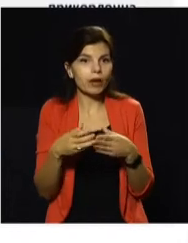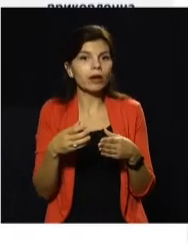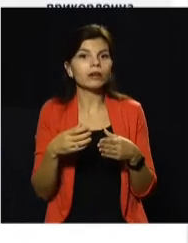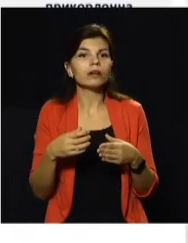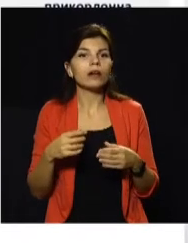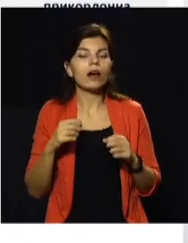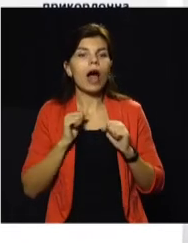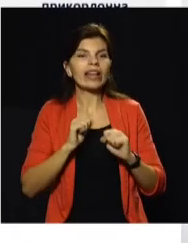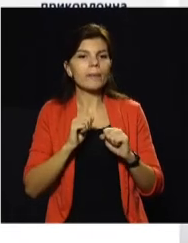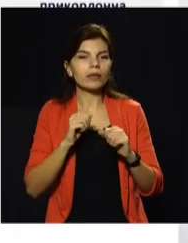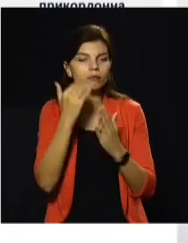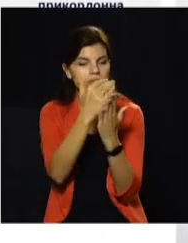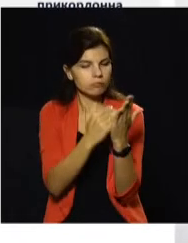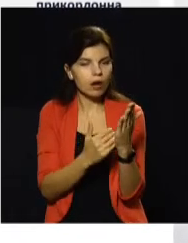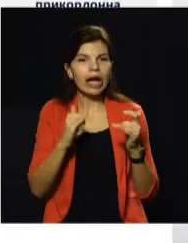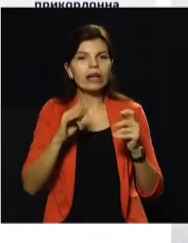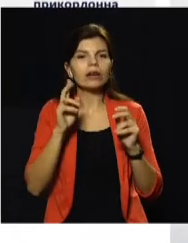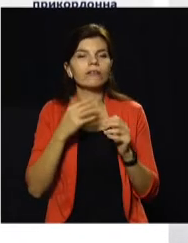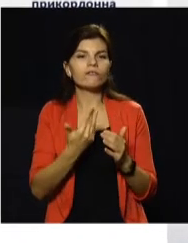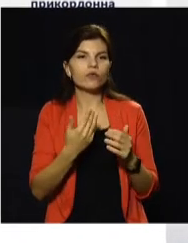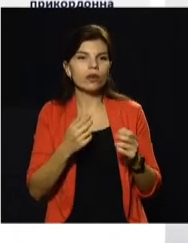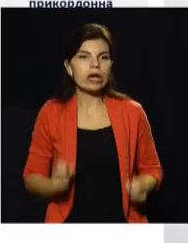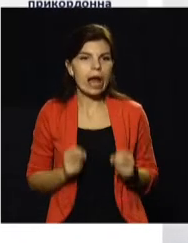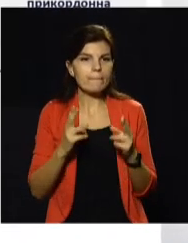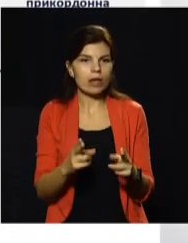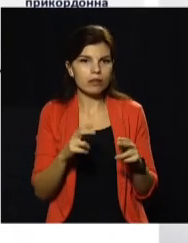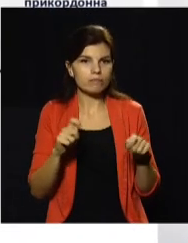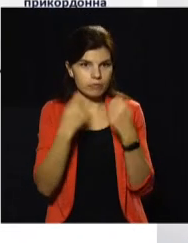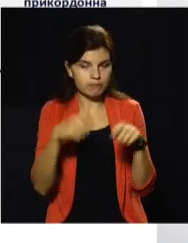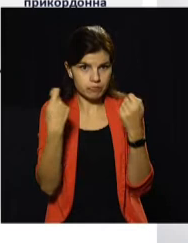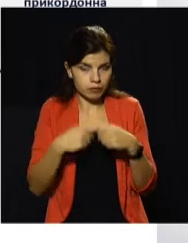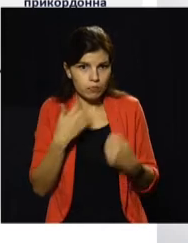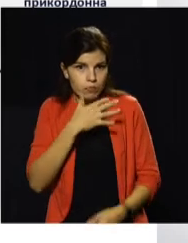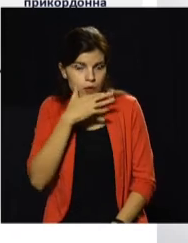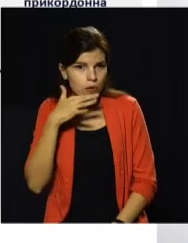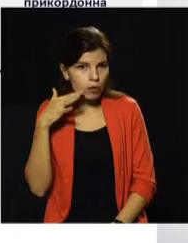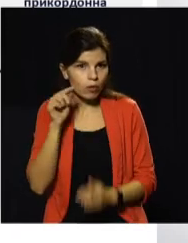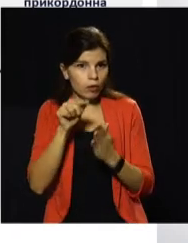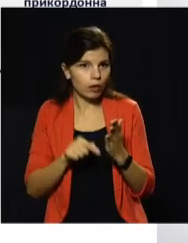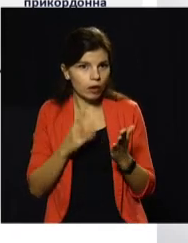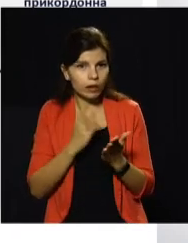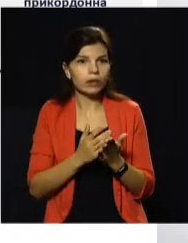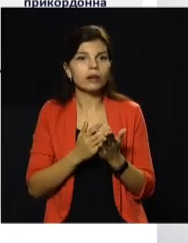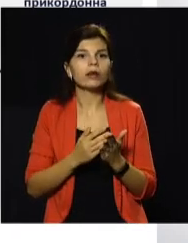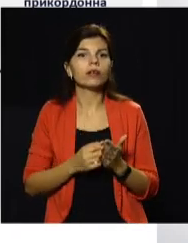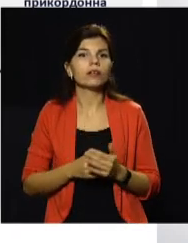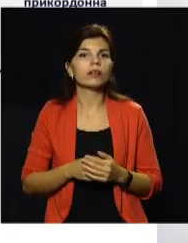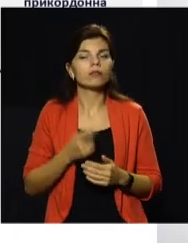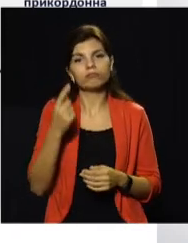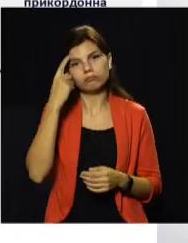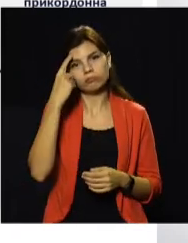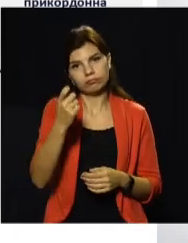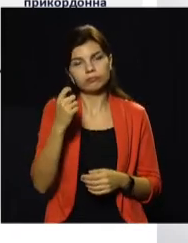складених адмінпротоколів та розпочатих кримінальних проваджень значно перевищує аналогічні показники під час парламентських виборів, наголосили